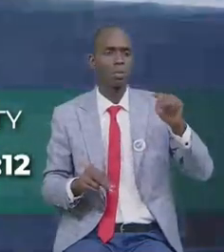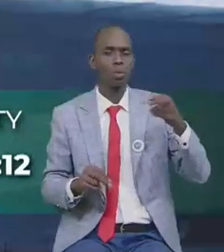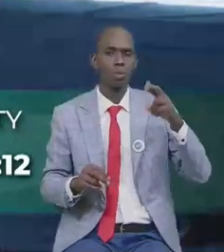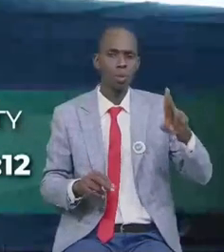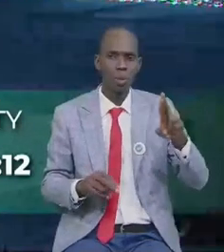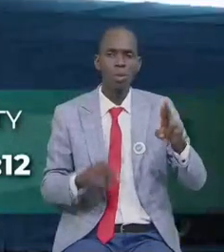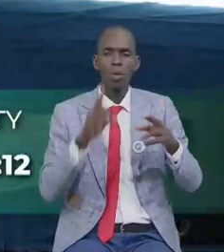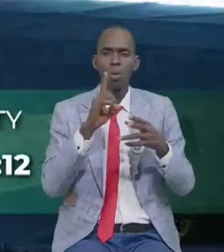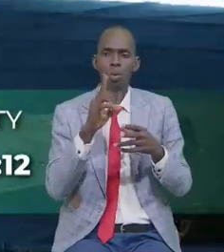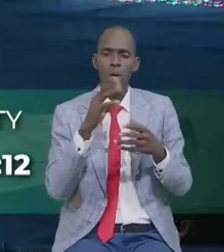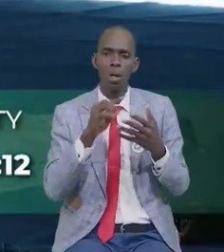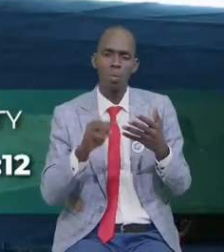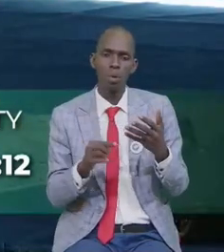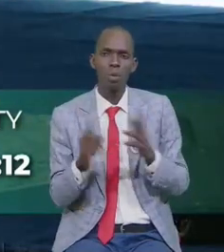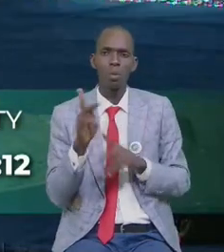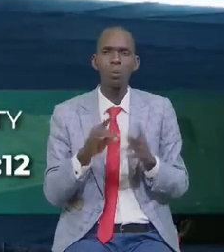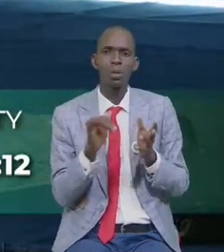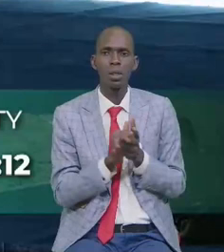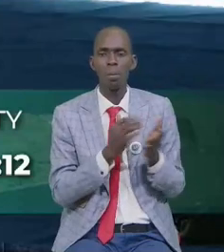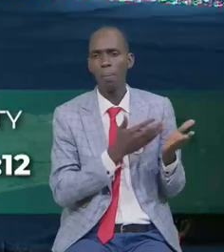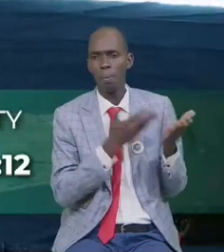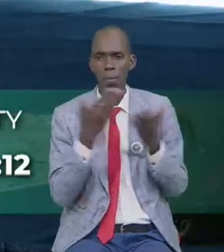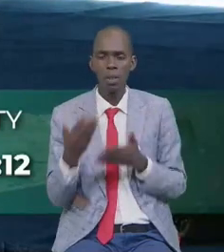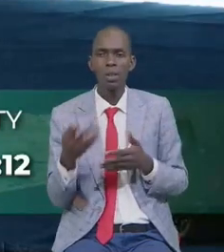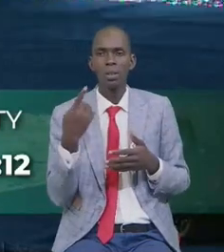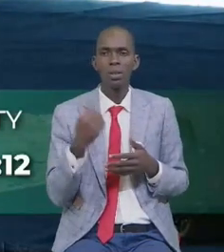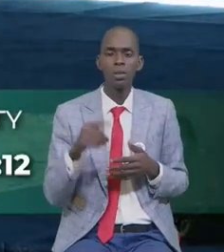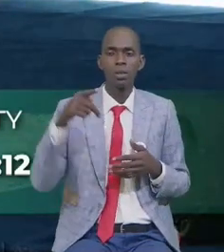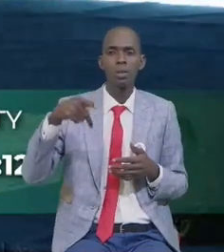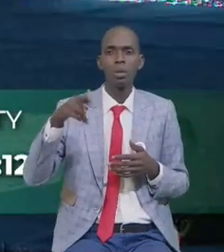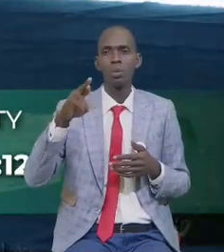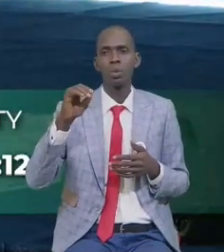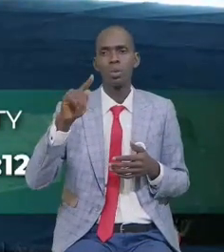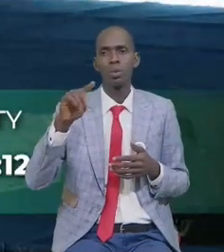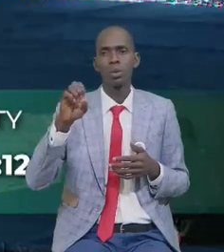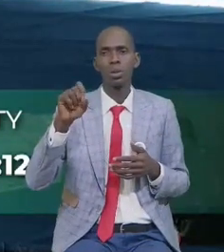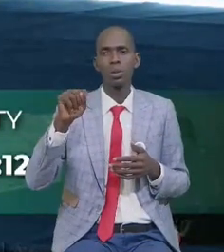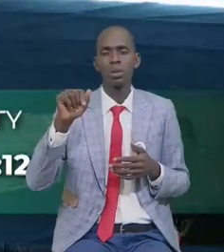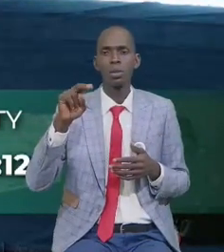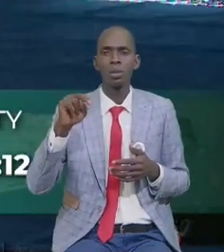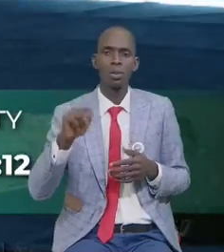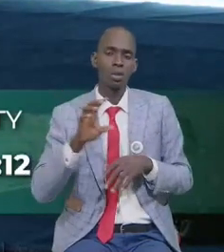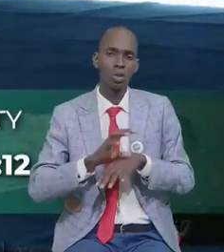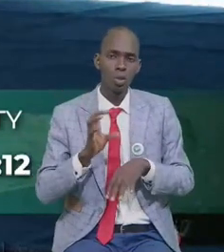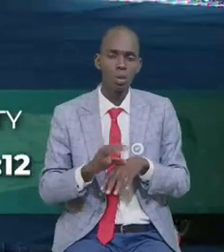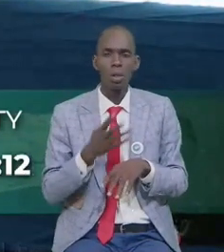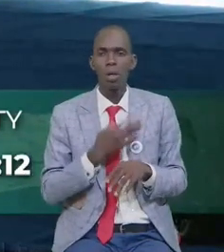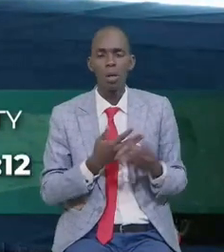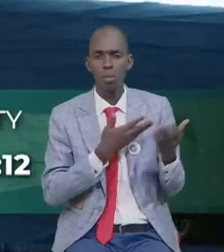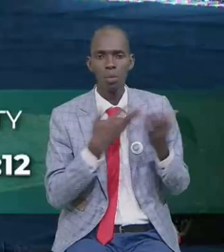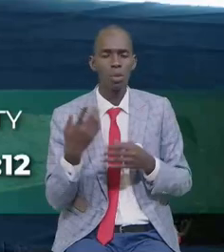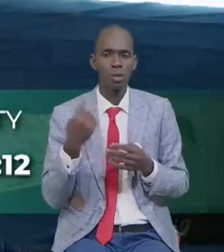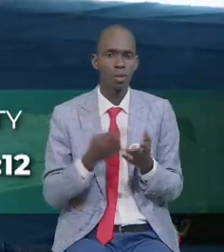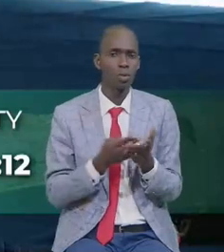l'une des personnes majeures qui a amené l'église protestante et la Bible et la vérité, il